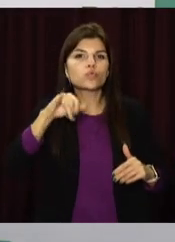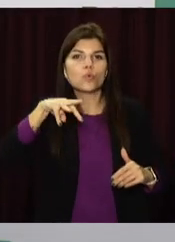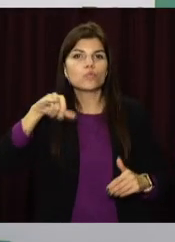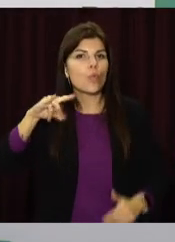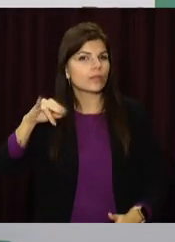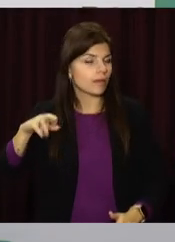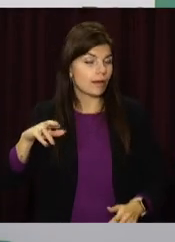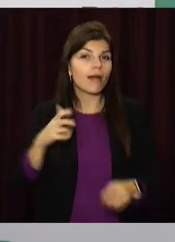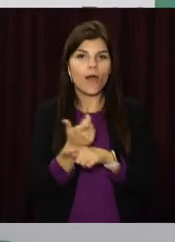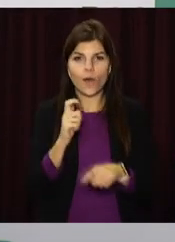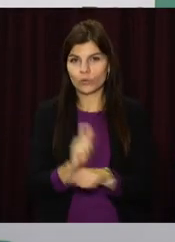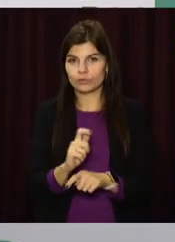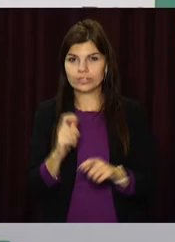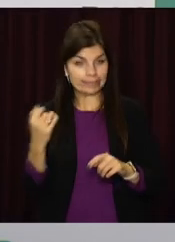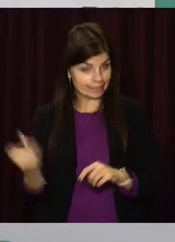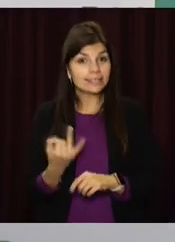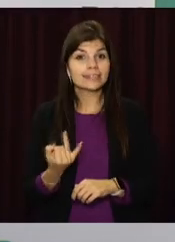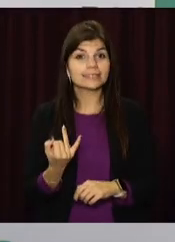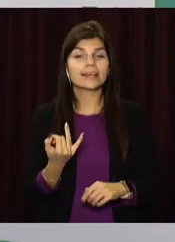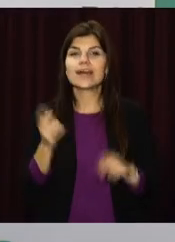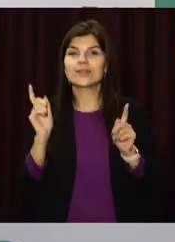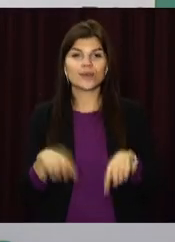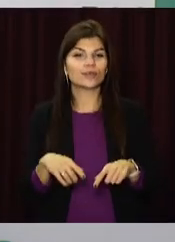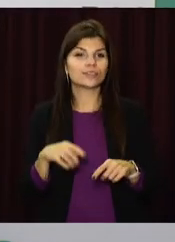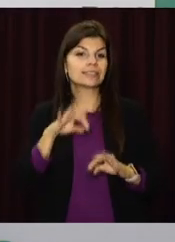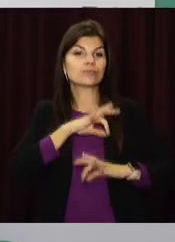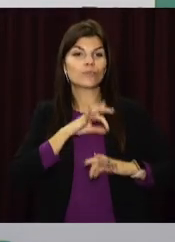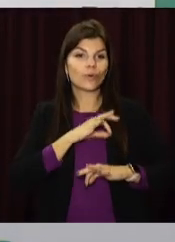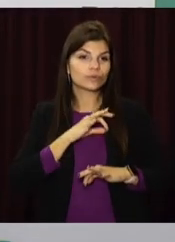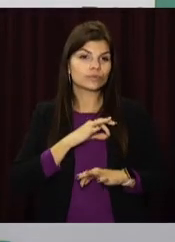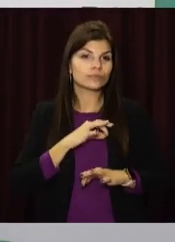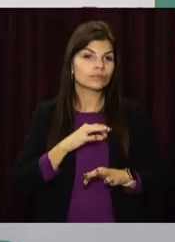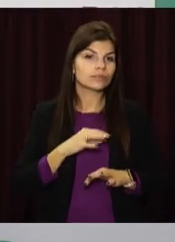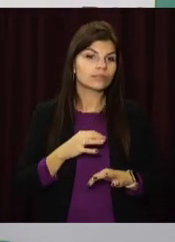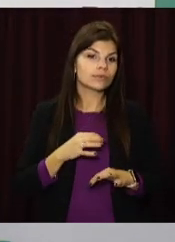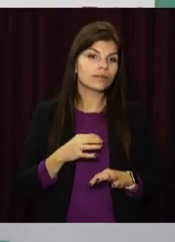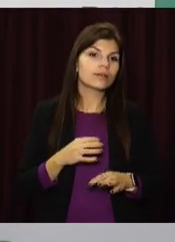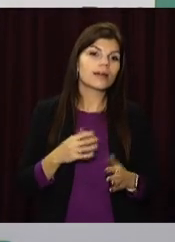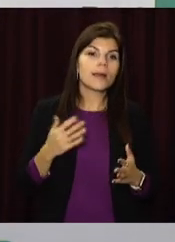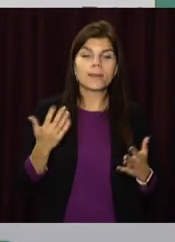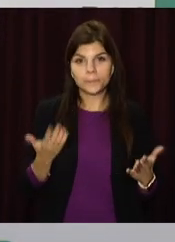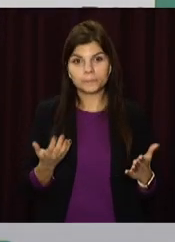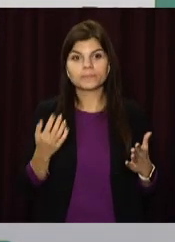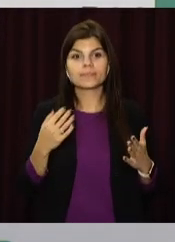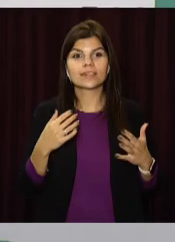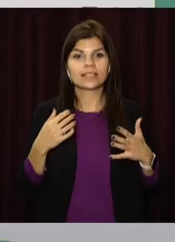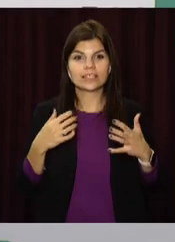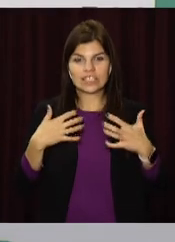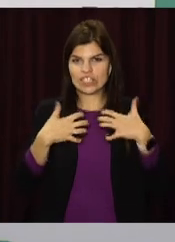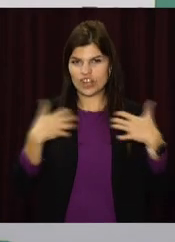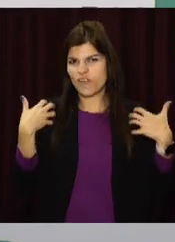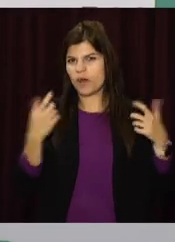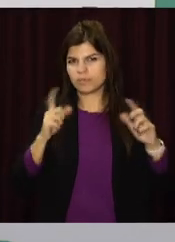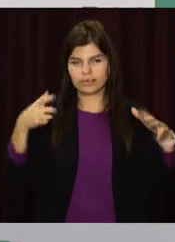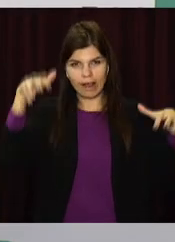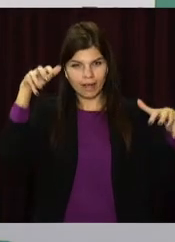перша локація, яка буде дуже масштабною, дуже цікавою, навіть з застосуванням певних